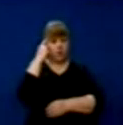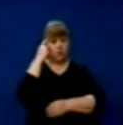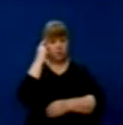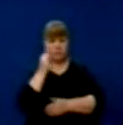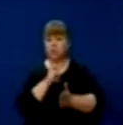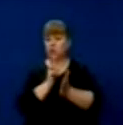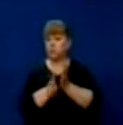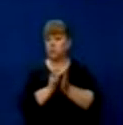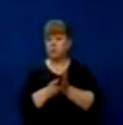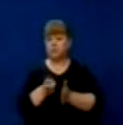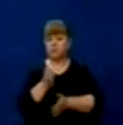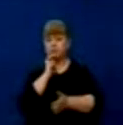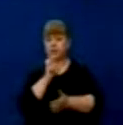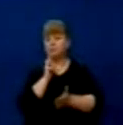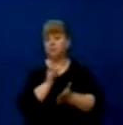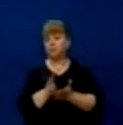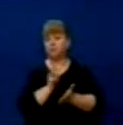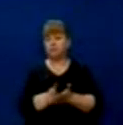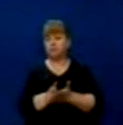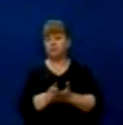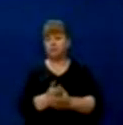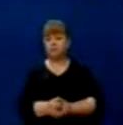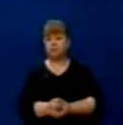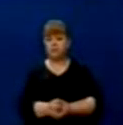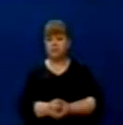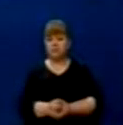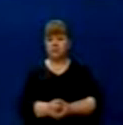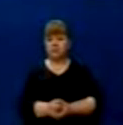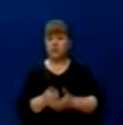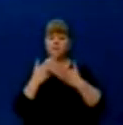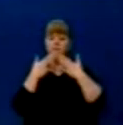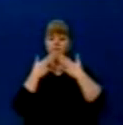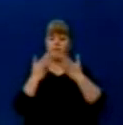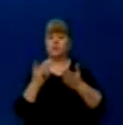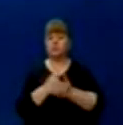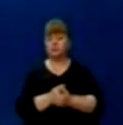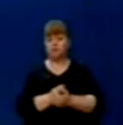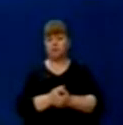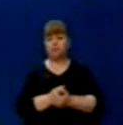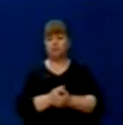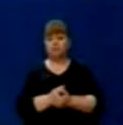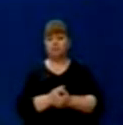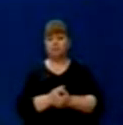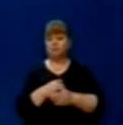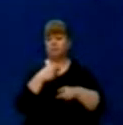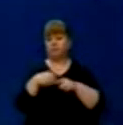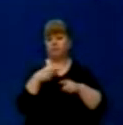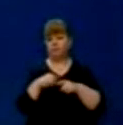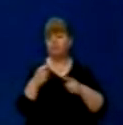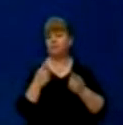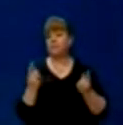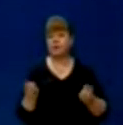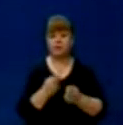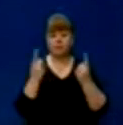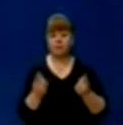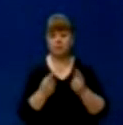dhe të kenë përgjegje sa më adekuate. Dhe duke i falendru këtyre veprimeve kemi arrit me të i kalu këtë qështje. Dhe për